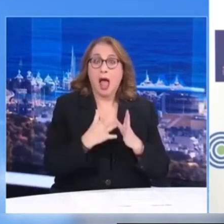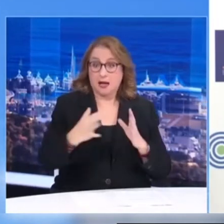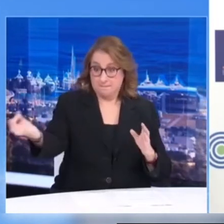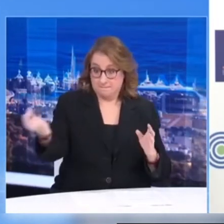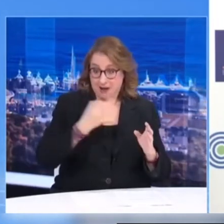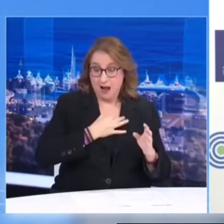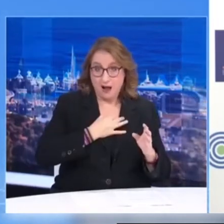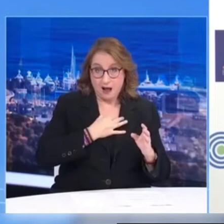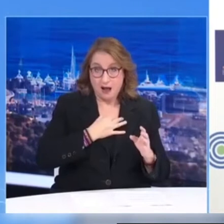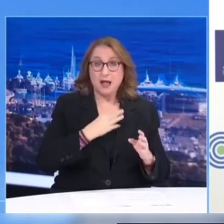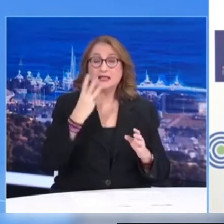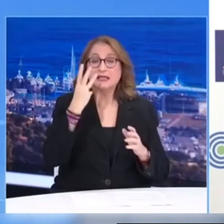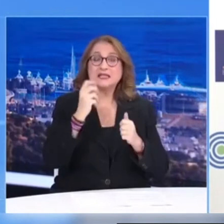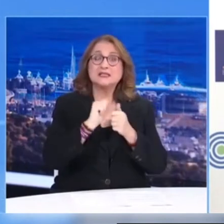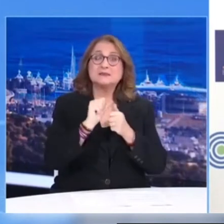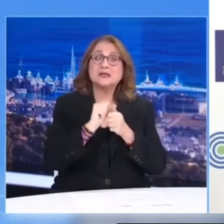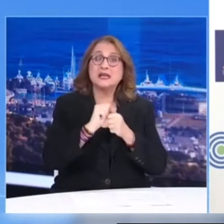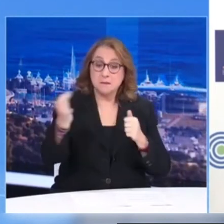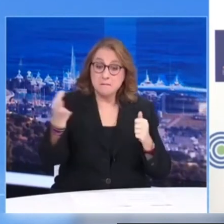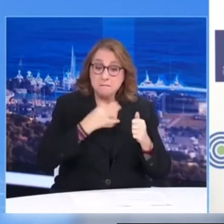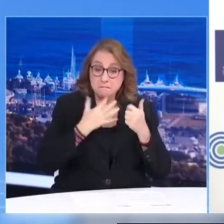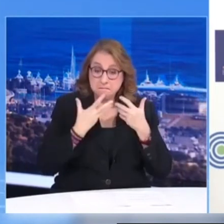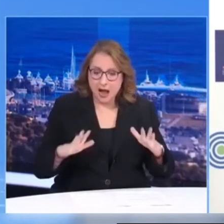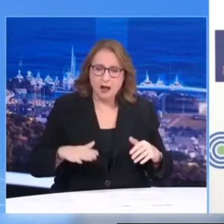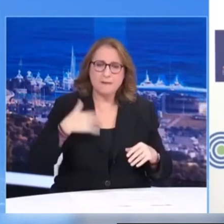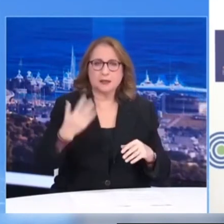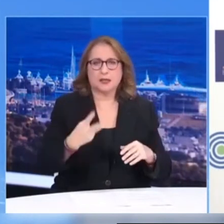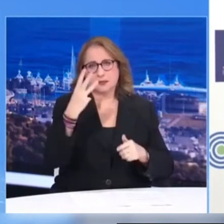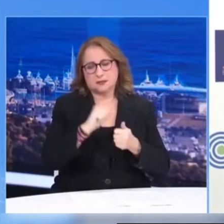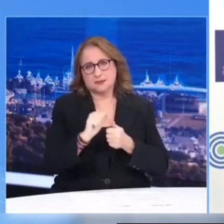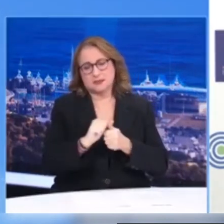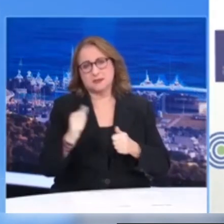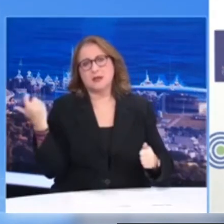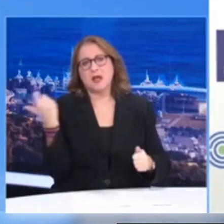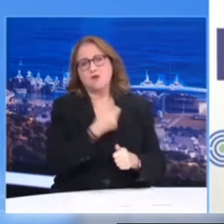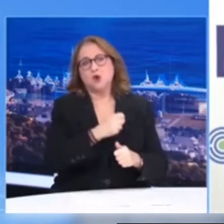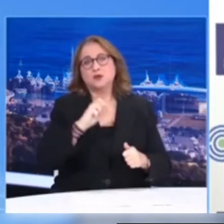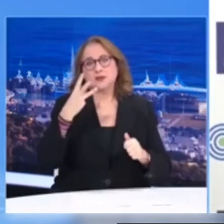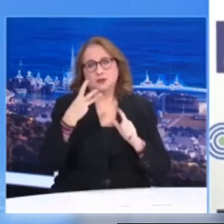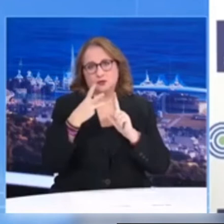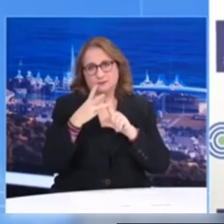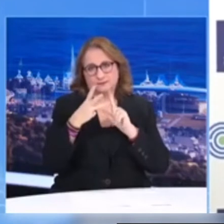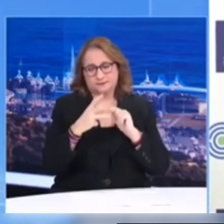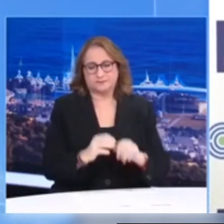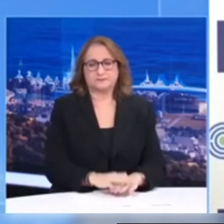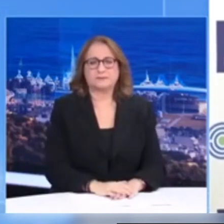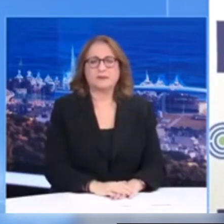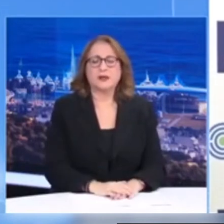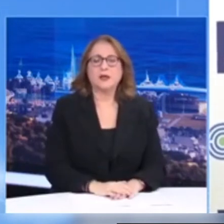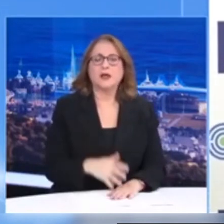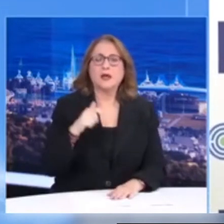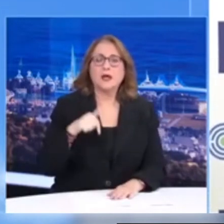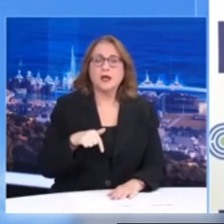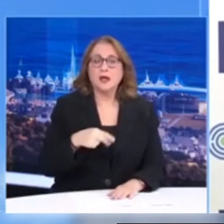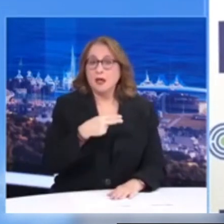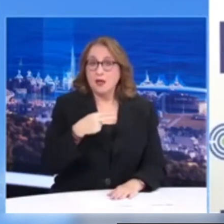συστήνεται 3 μήνες μετά τη διάγνωσή της. Η διαφαινόμενη μεταβολή του κινδύνου μόλυσης